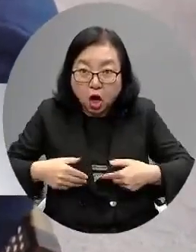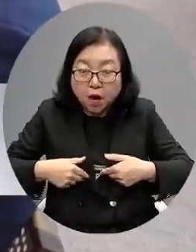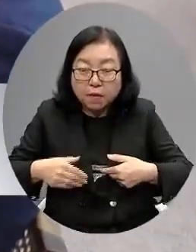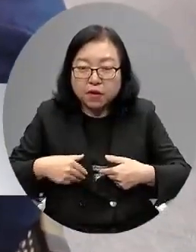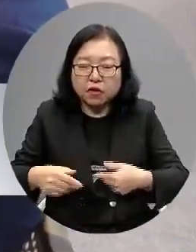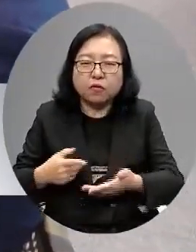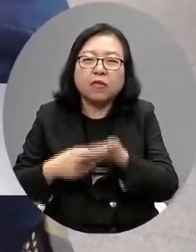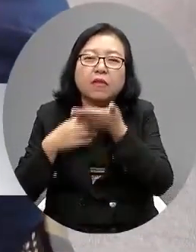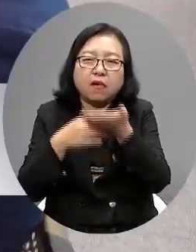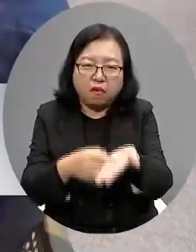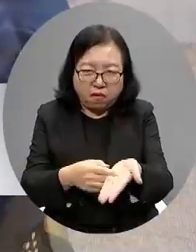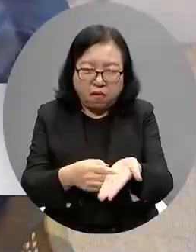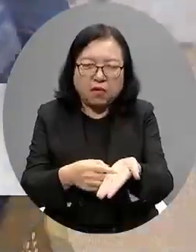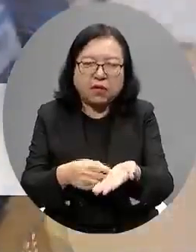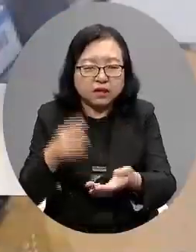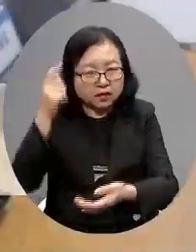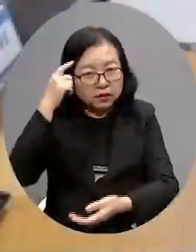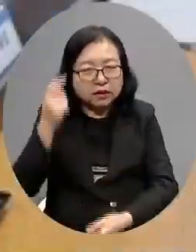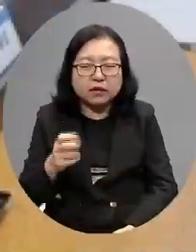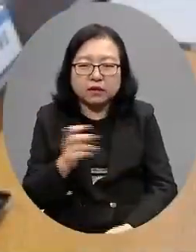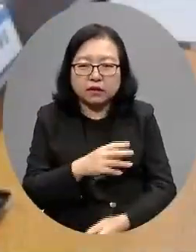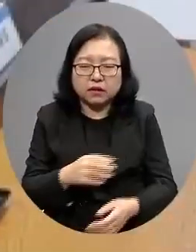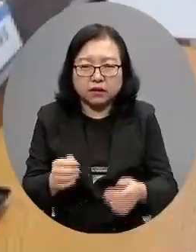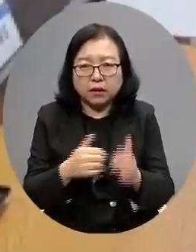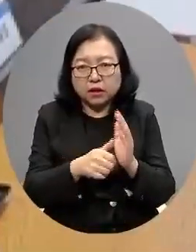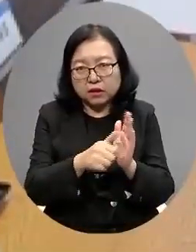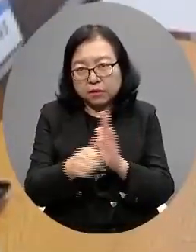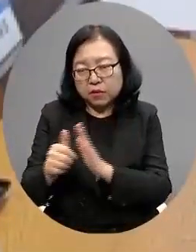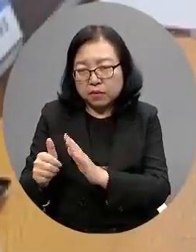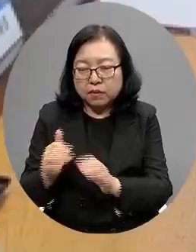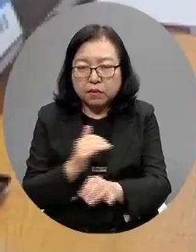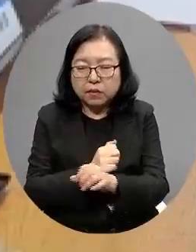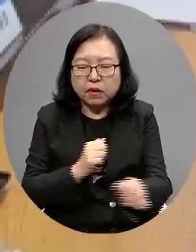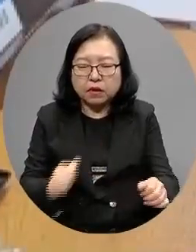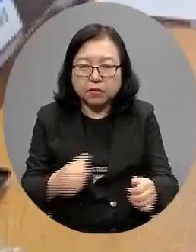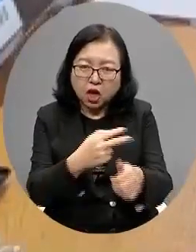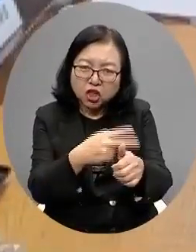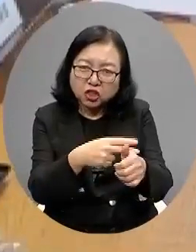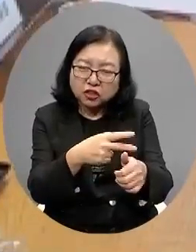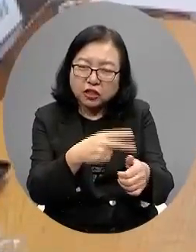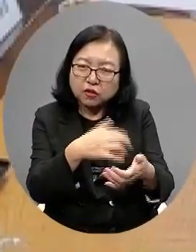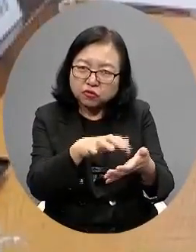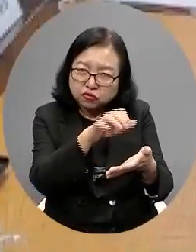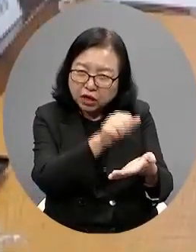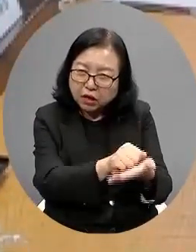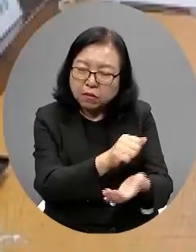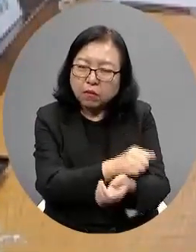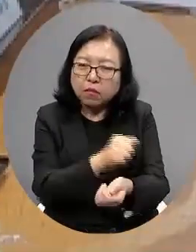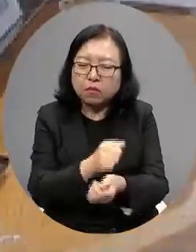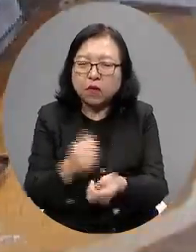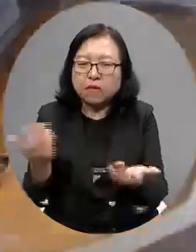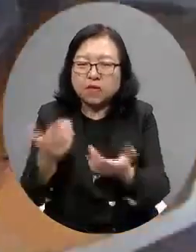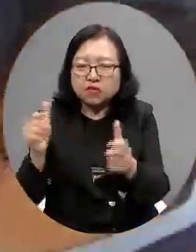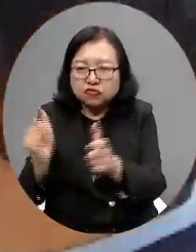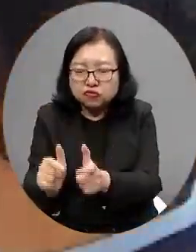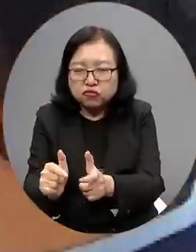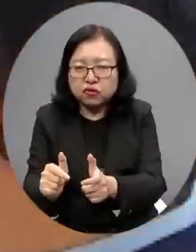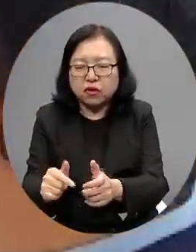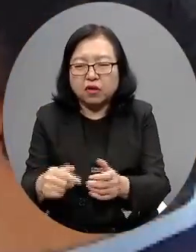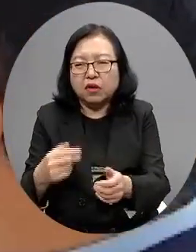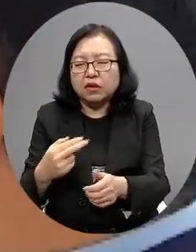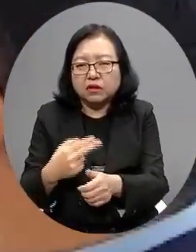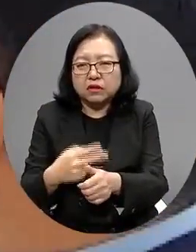말했습니다 교원 단체 노조 대표들은 교원 정원 확보와 업무 경감 교 보호대 마련이